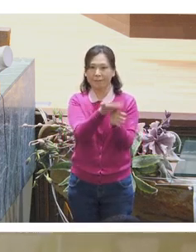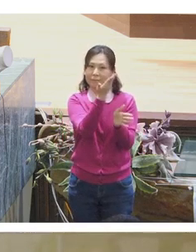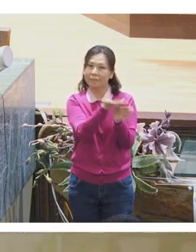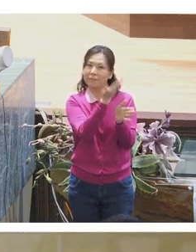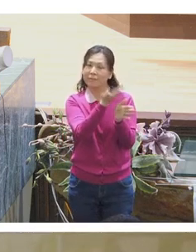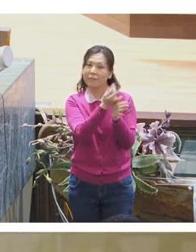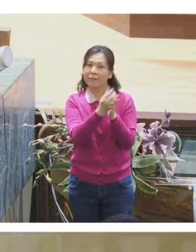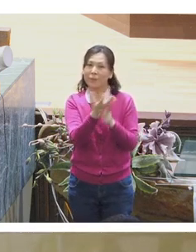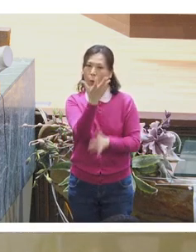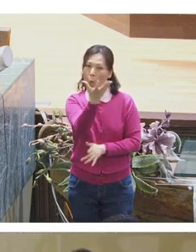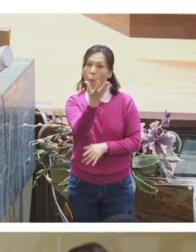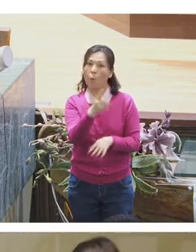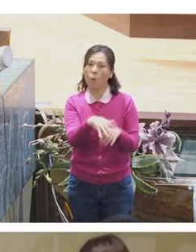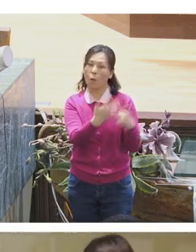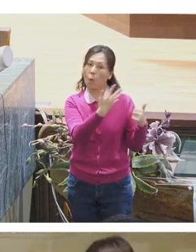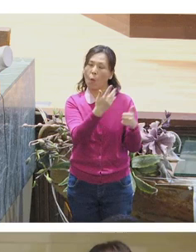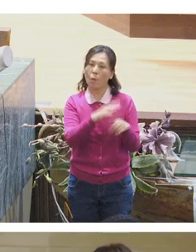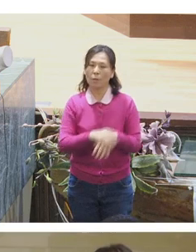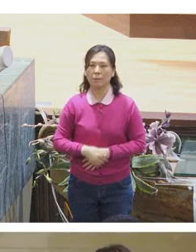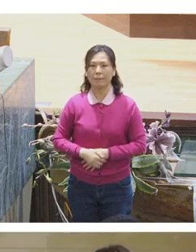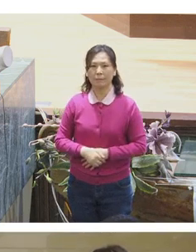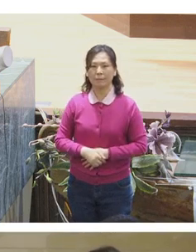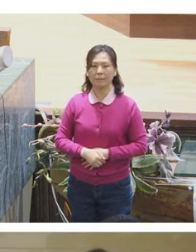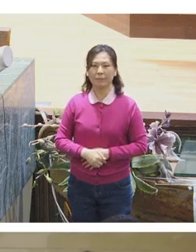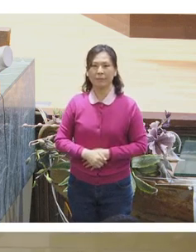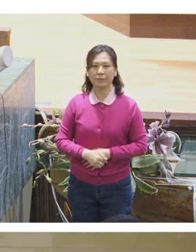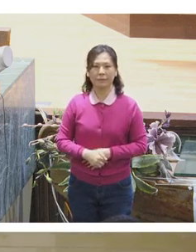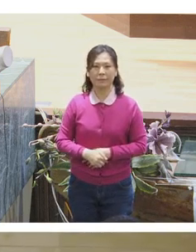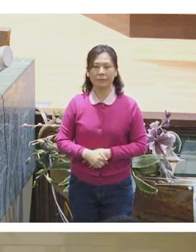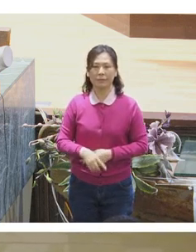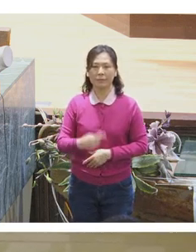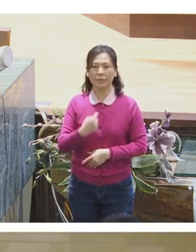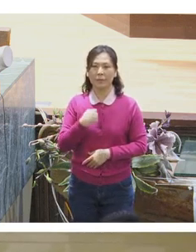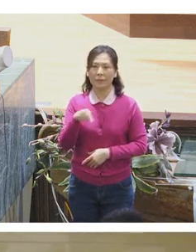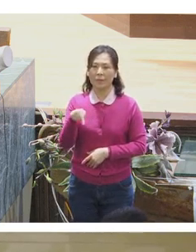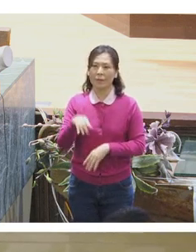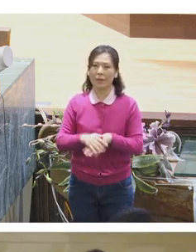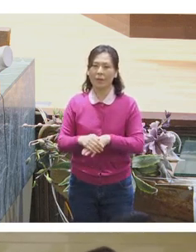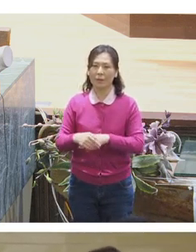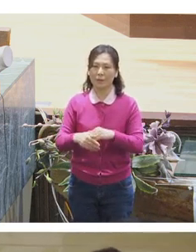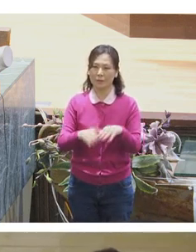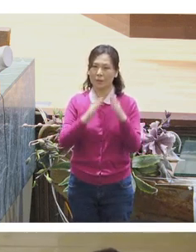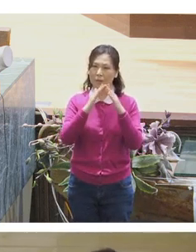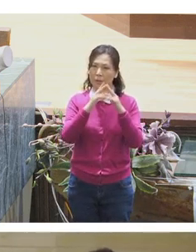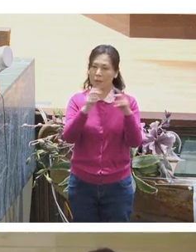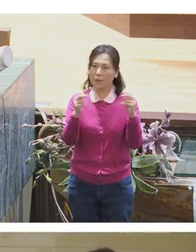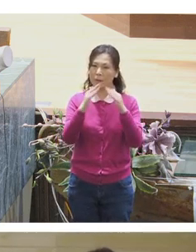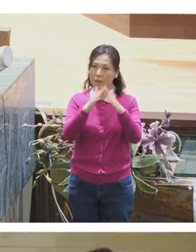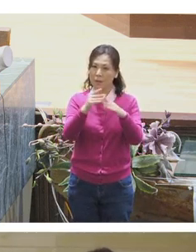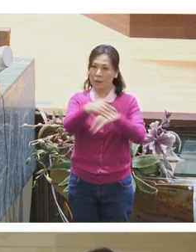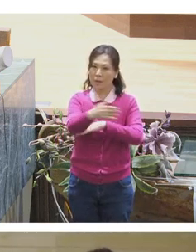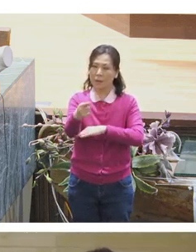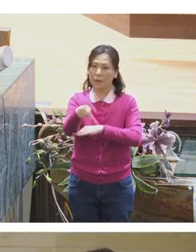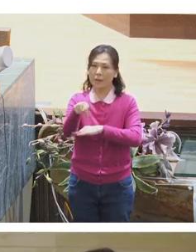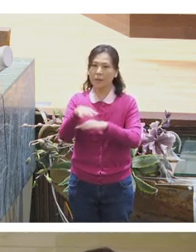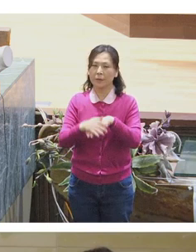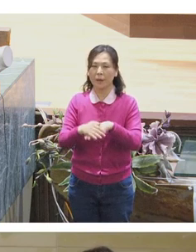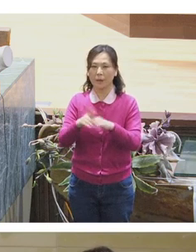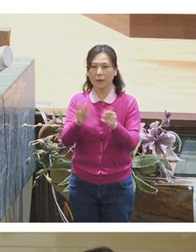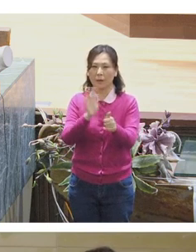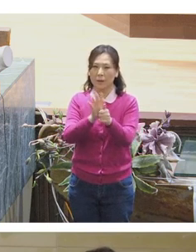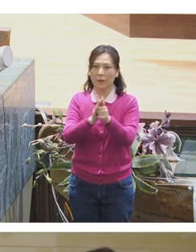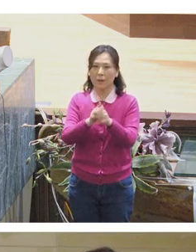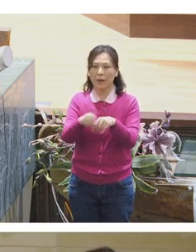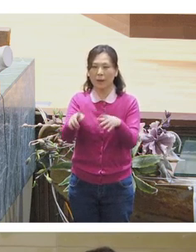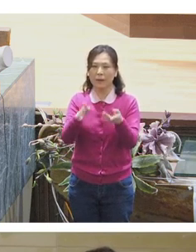夯的，目前最夯的就是，我是前政府小编啊，小编不是我，曾要求制作非政府使用的图卡。或者